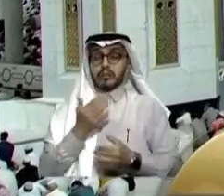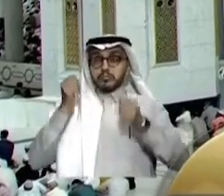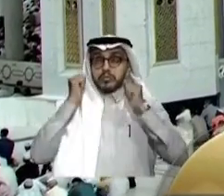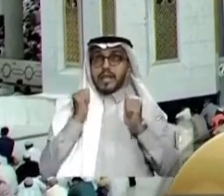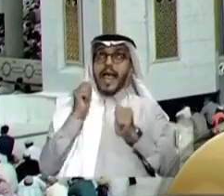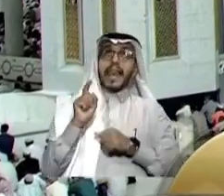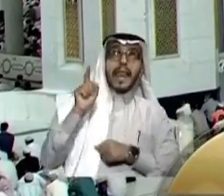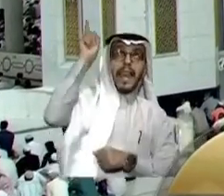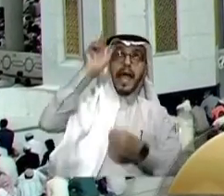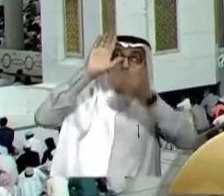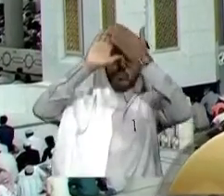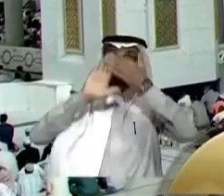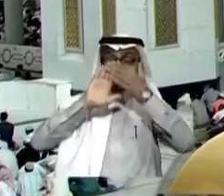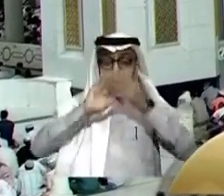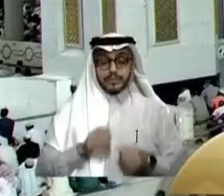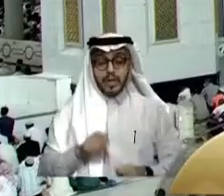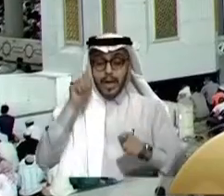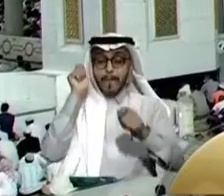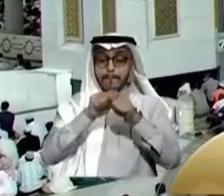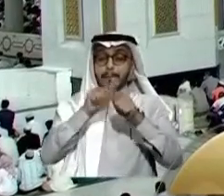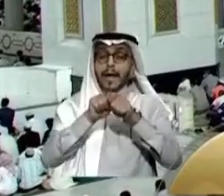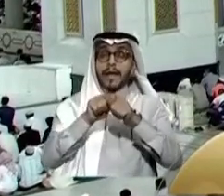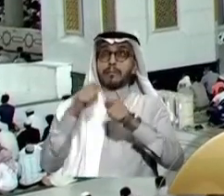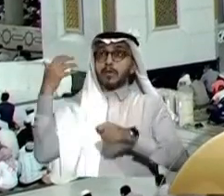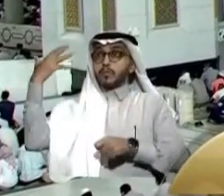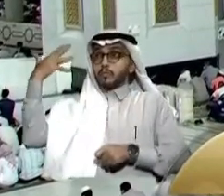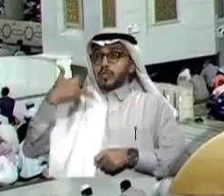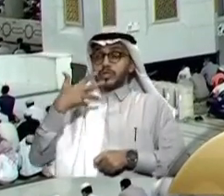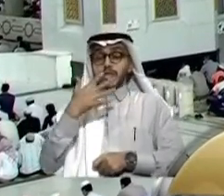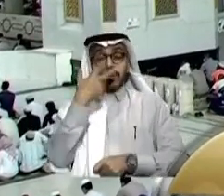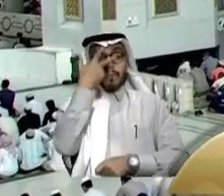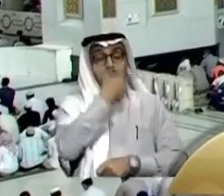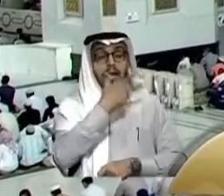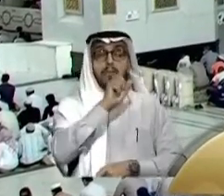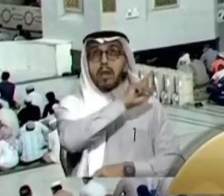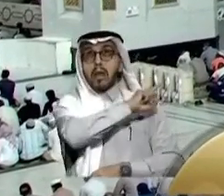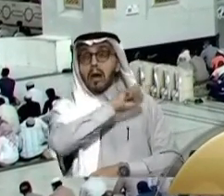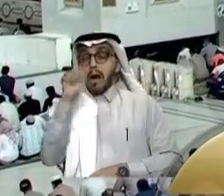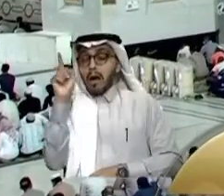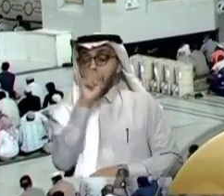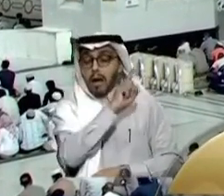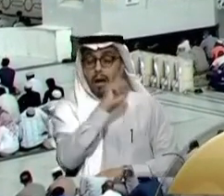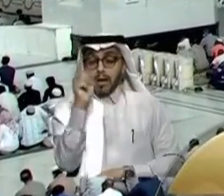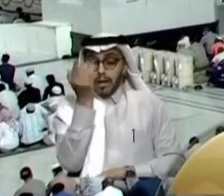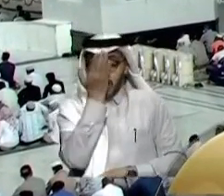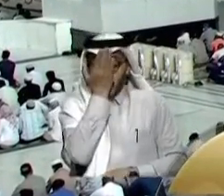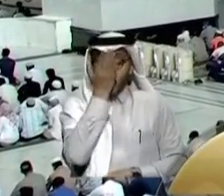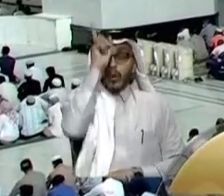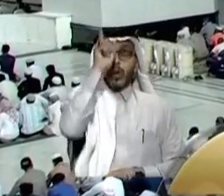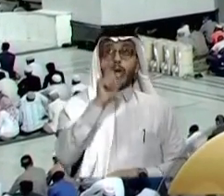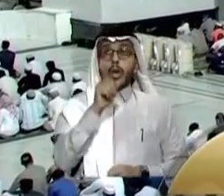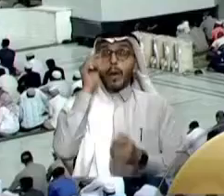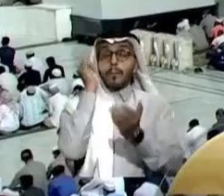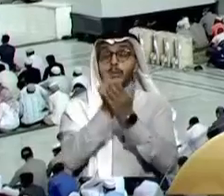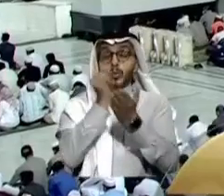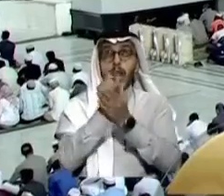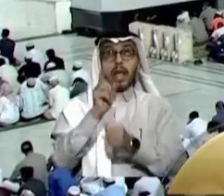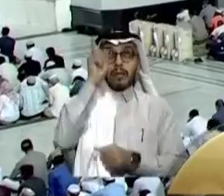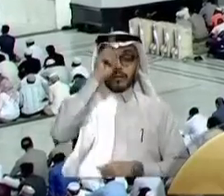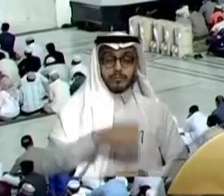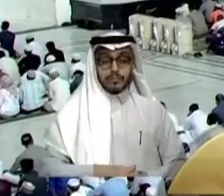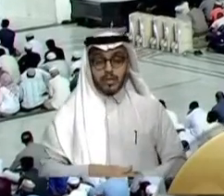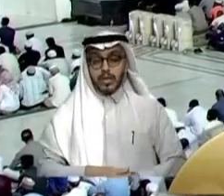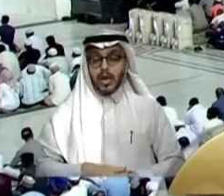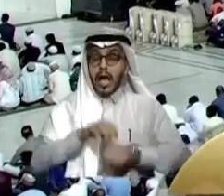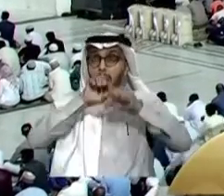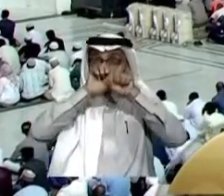إليه. رب المشرق والمغرب لا إله إلا هو، فاتخذه وكيلا.